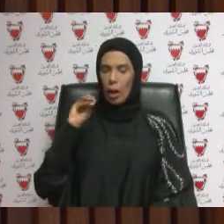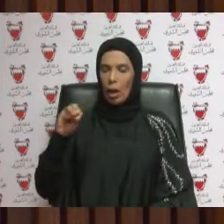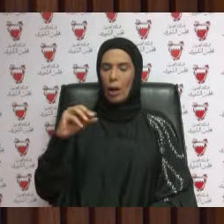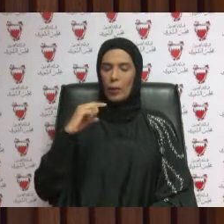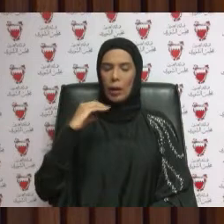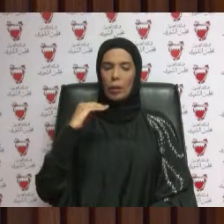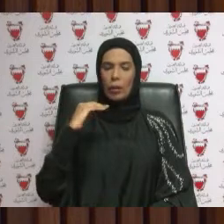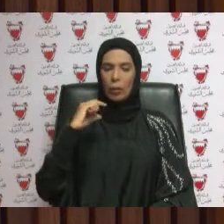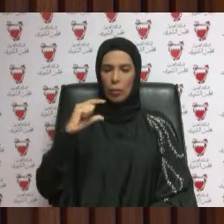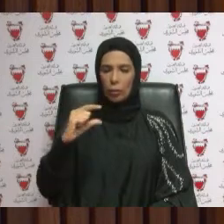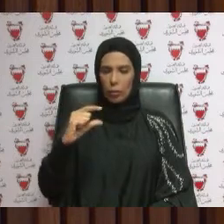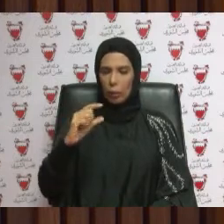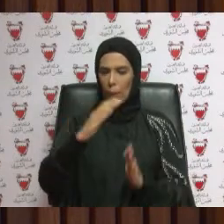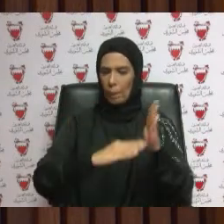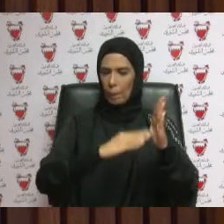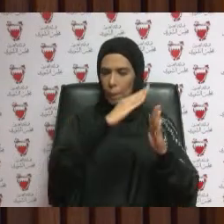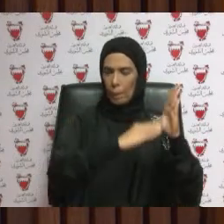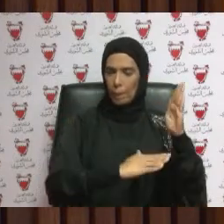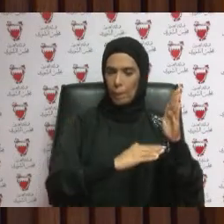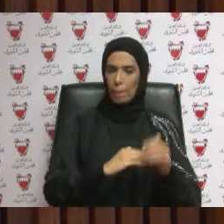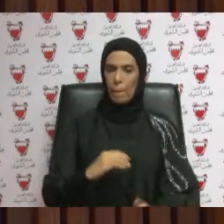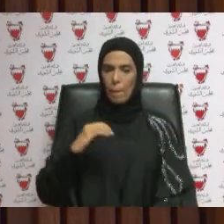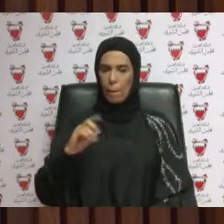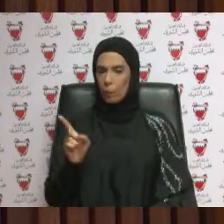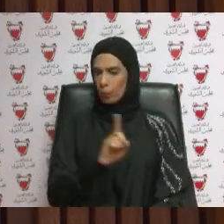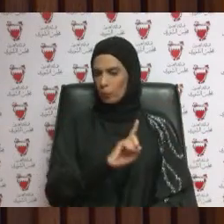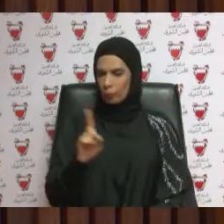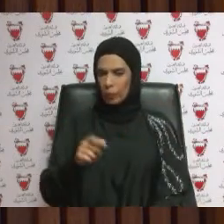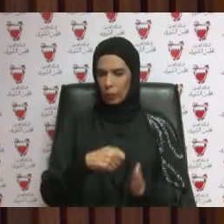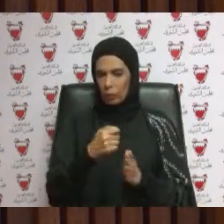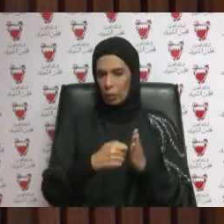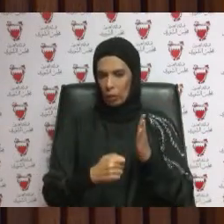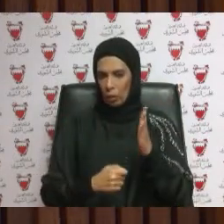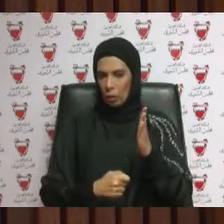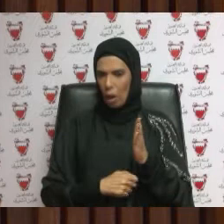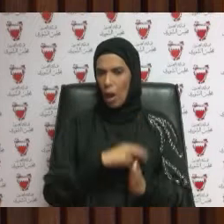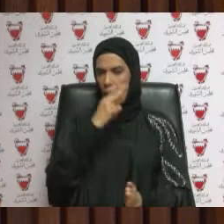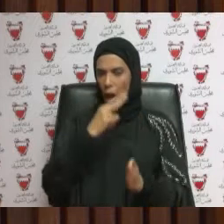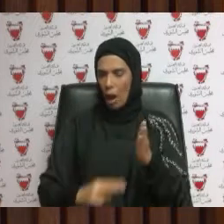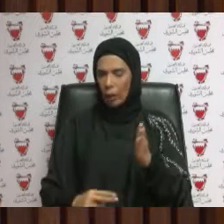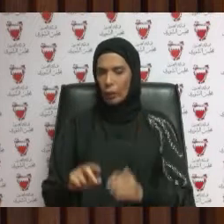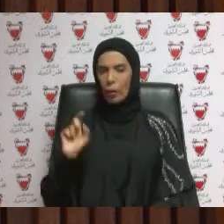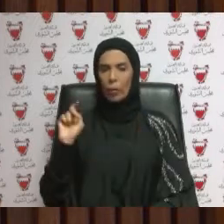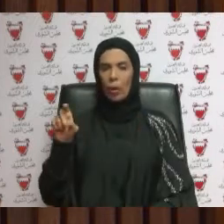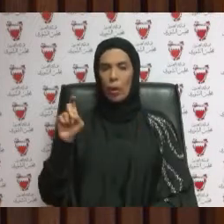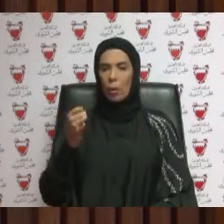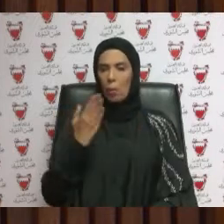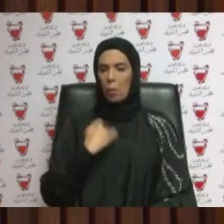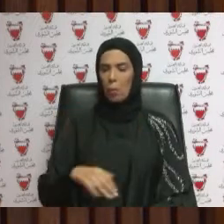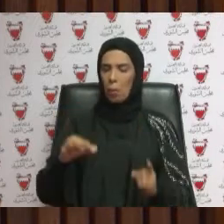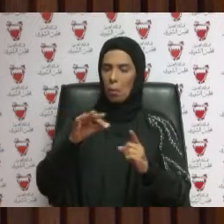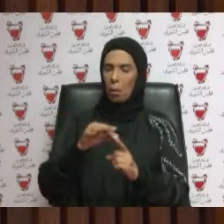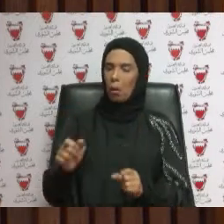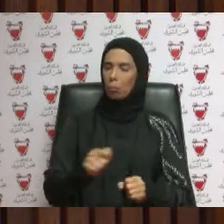6 ونصوصها كالآتي: جيم، لا يجوز تسجيل عقود الإيجار التي لا تتضمن الغرض الذي تستخدم